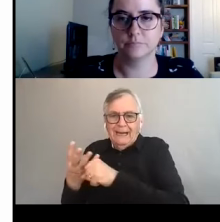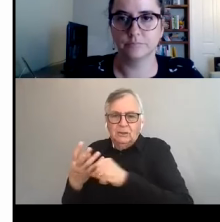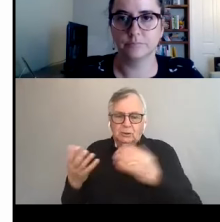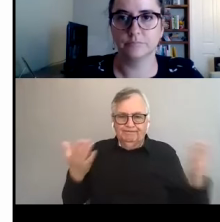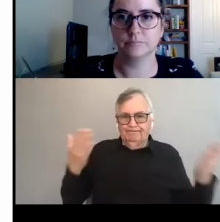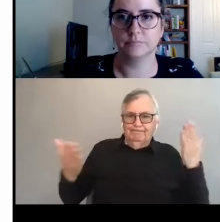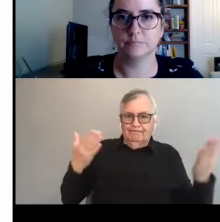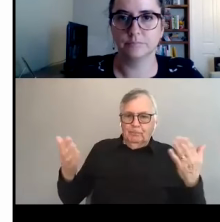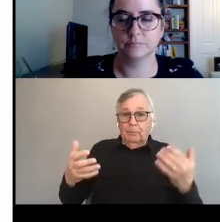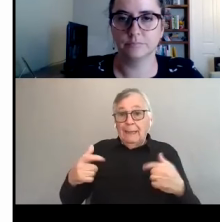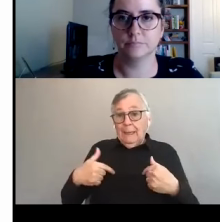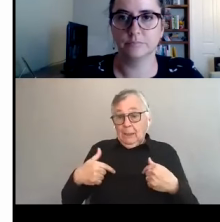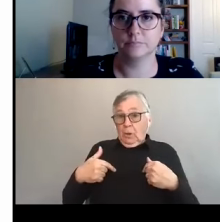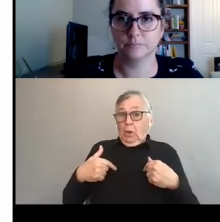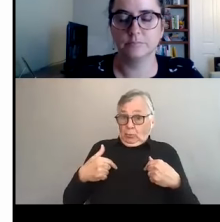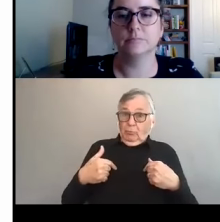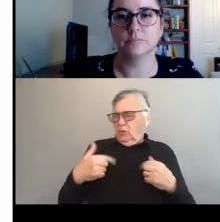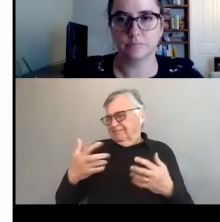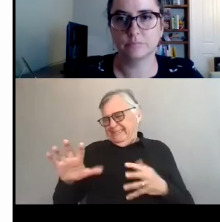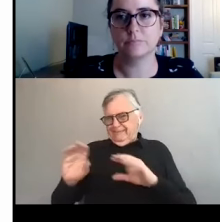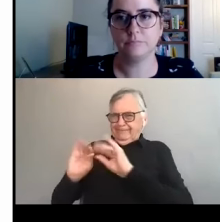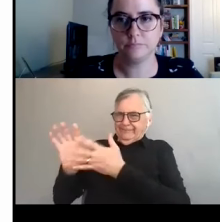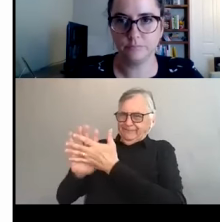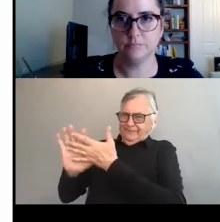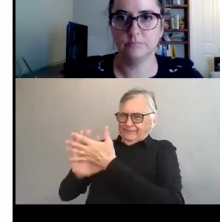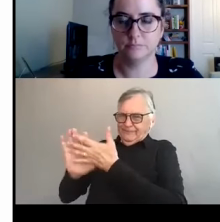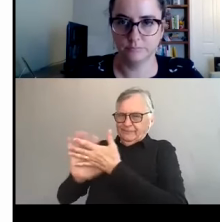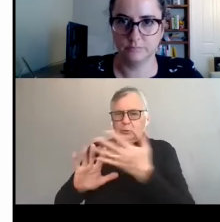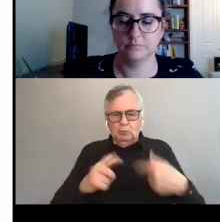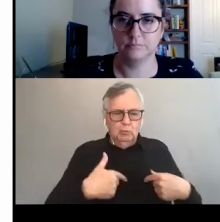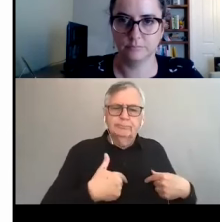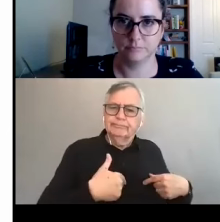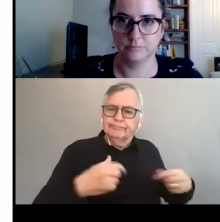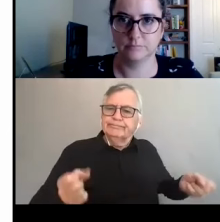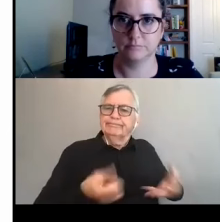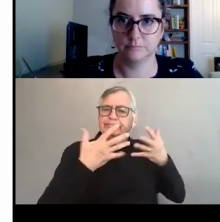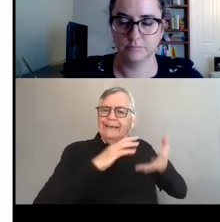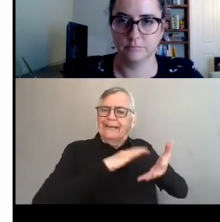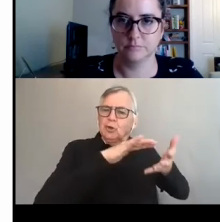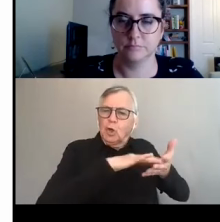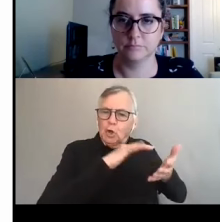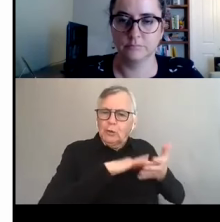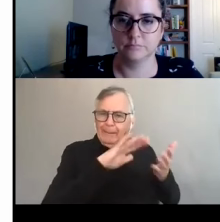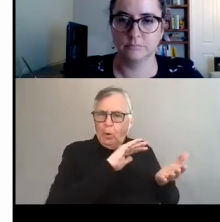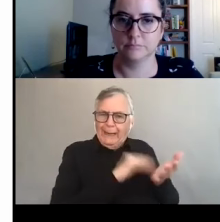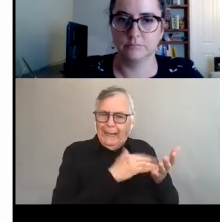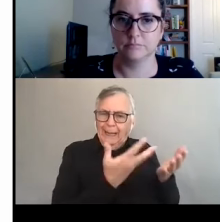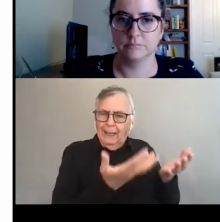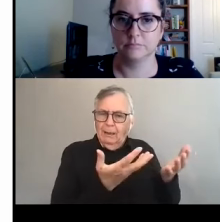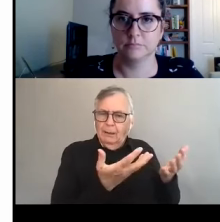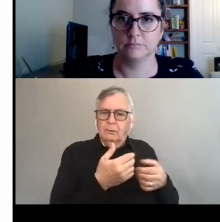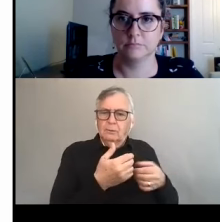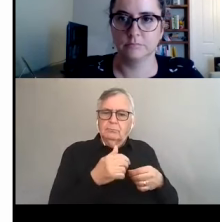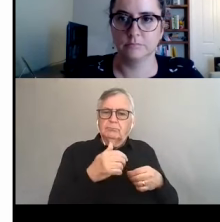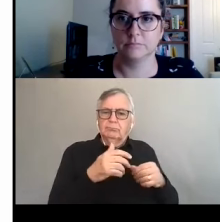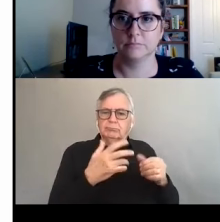que nous, on entreprend notre étude où on va avoir un portrait très, très clair de la situation sous près de 8 000 personnes